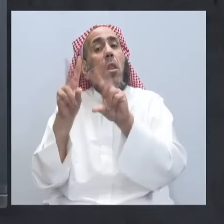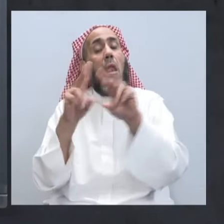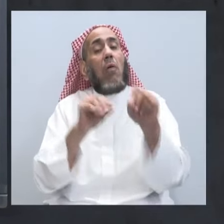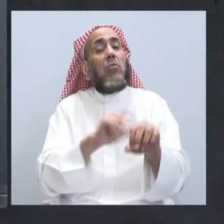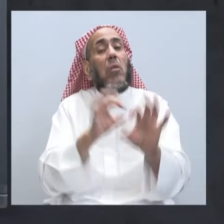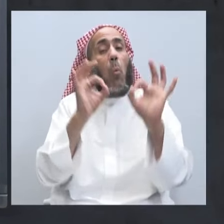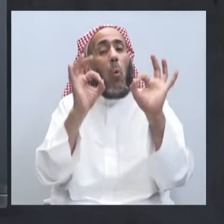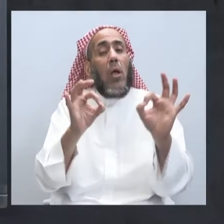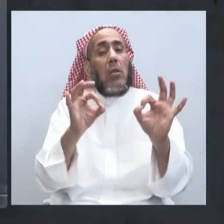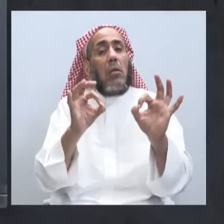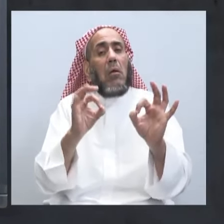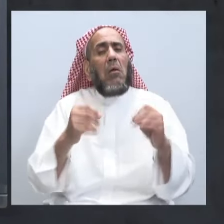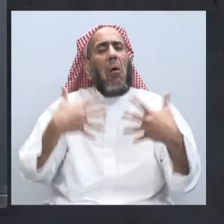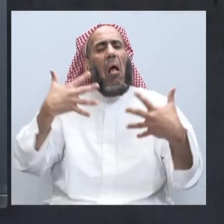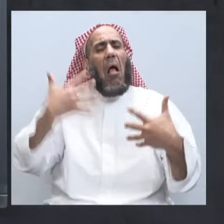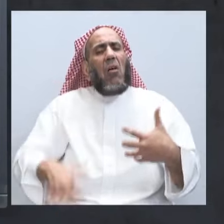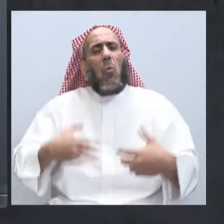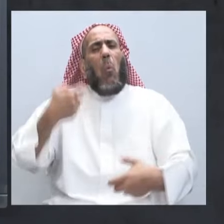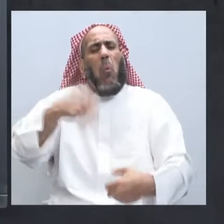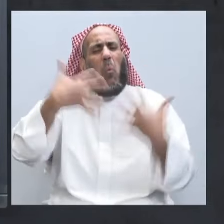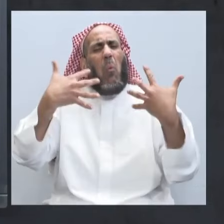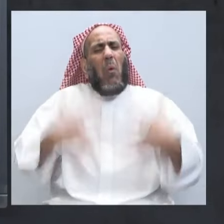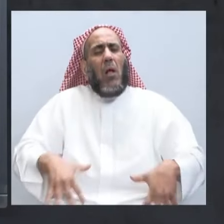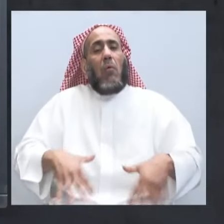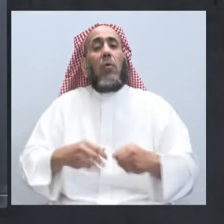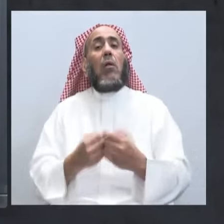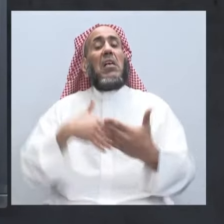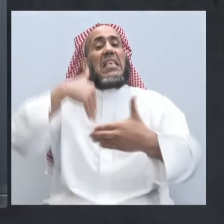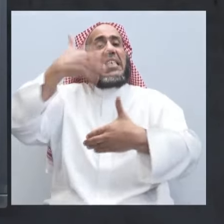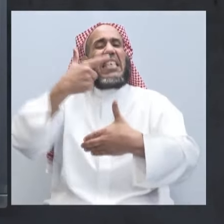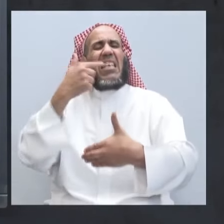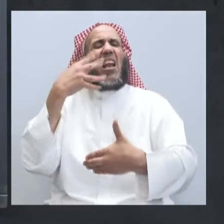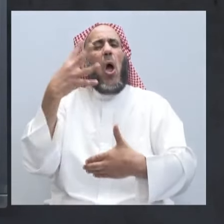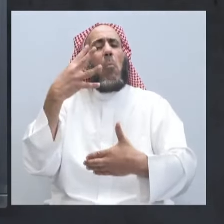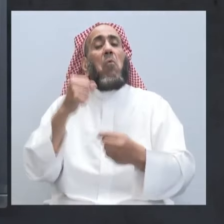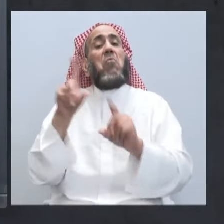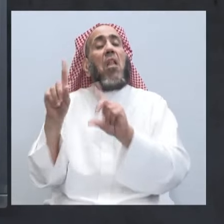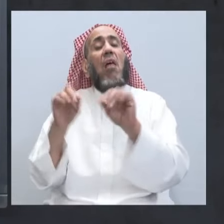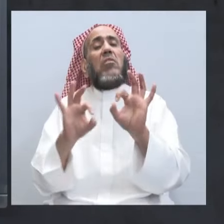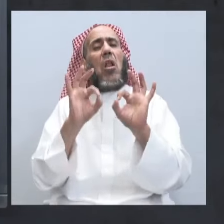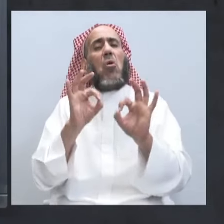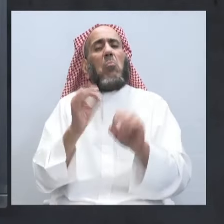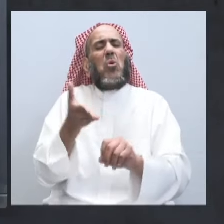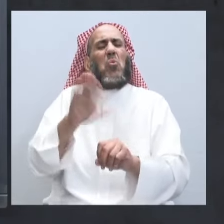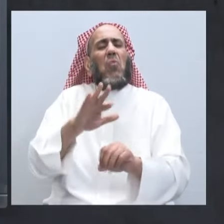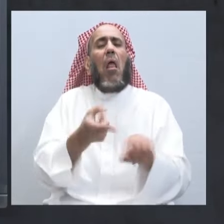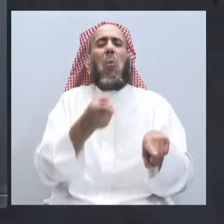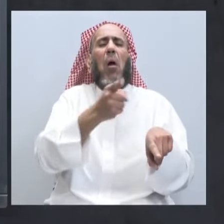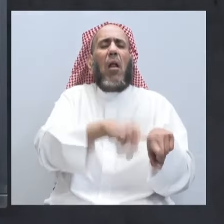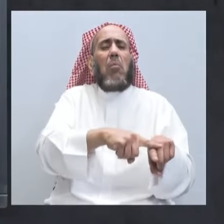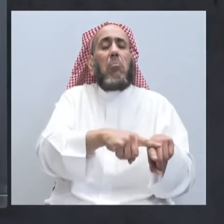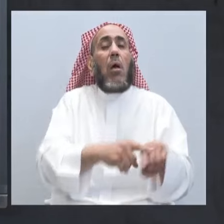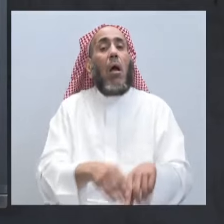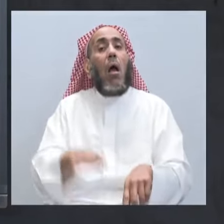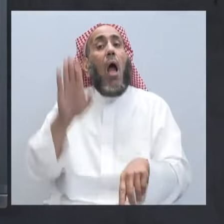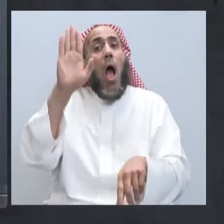اليوم خسر اموال في العام الرابع في نفس اليوم توفي له قريب